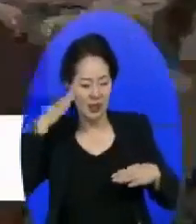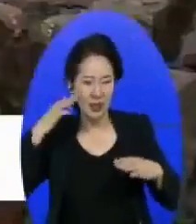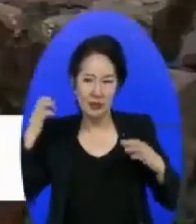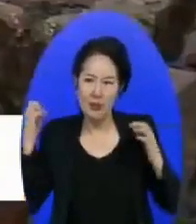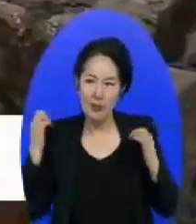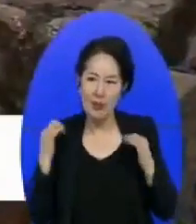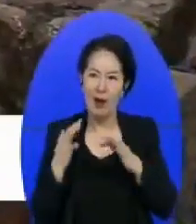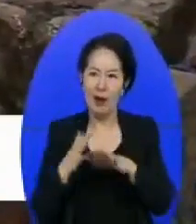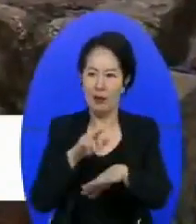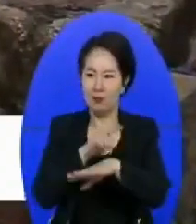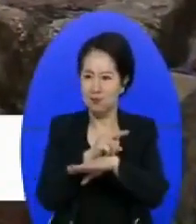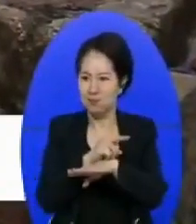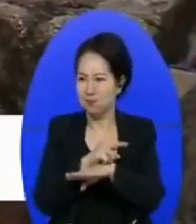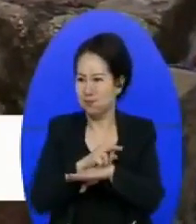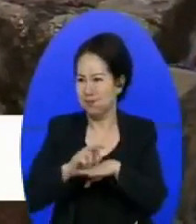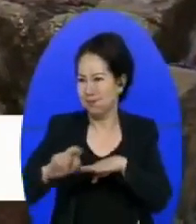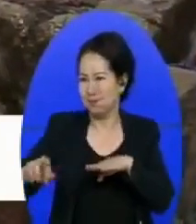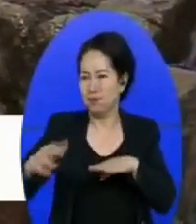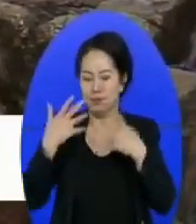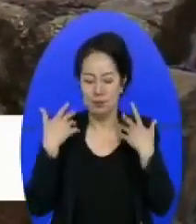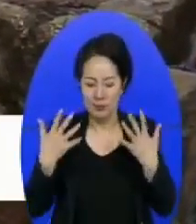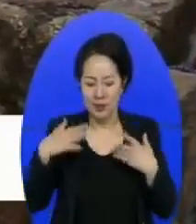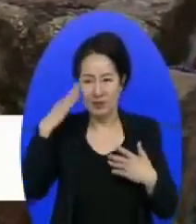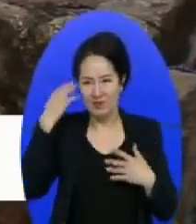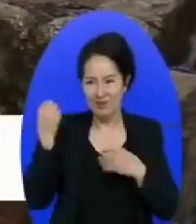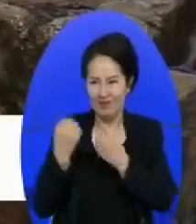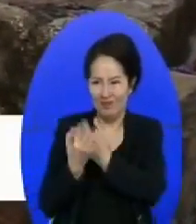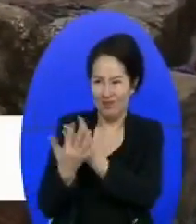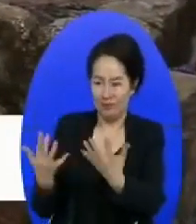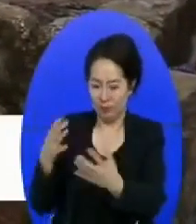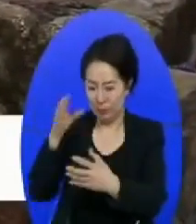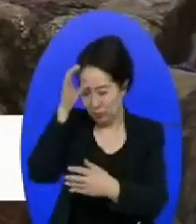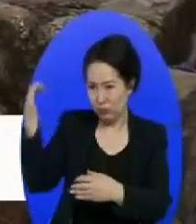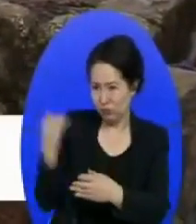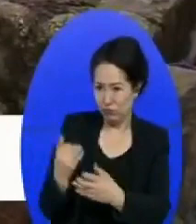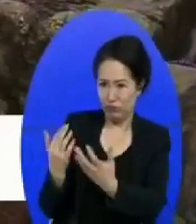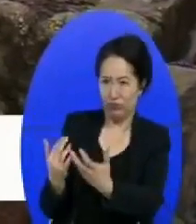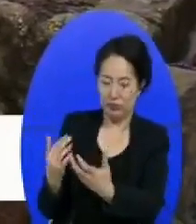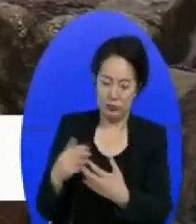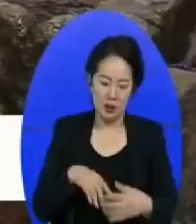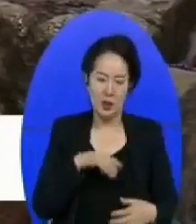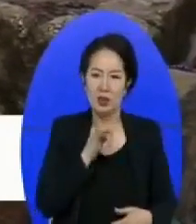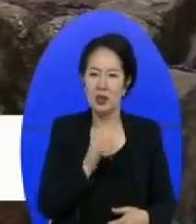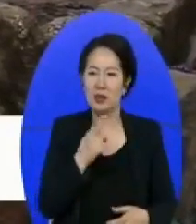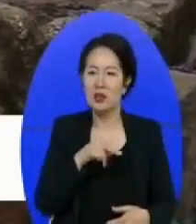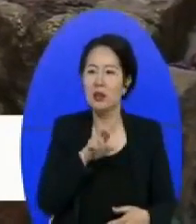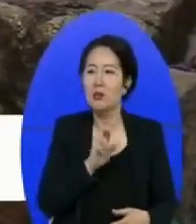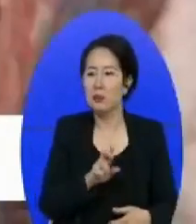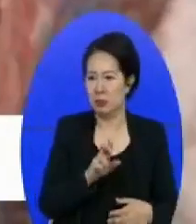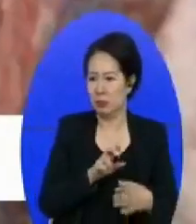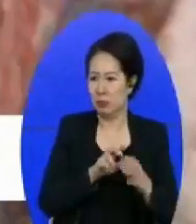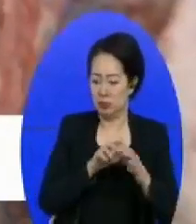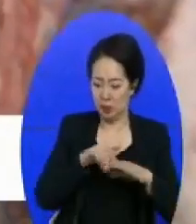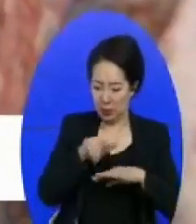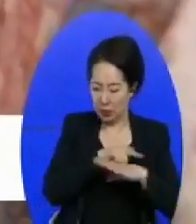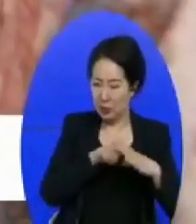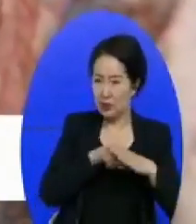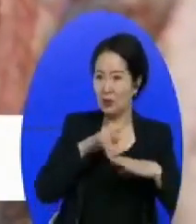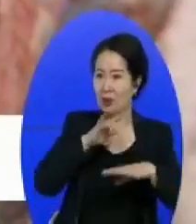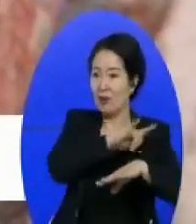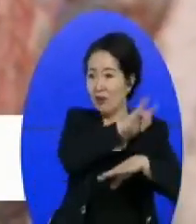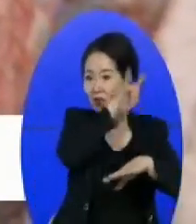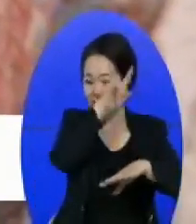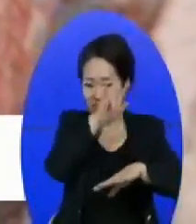байлдааны олон зуун танк техникээ оруулаад байна. Сирийн арми сөрөг хүчнийхний хяналтанд байгаа Идлиб мужийн Тафтанац агаарын цэргийн бааз